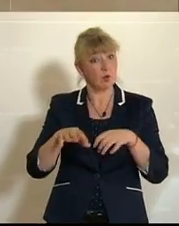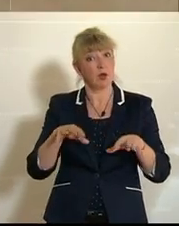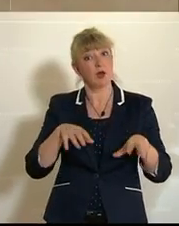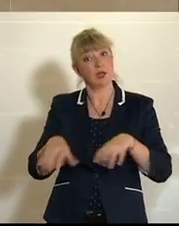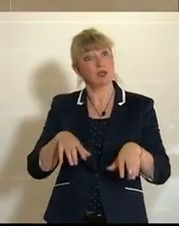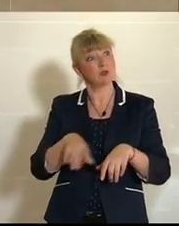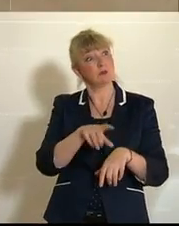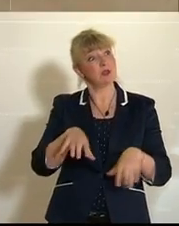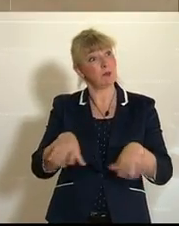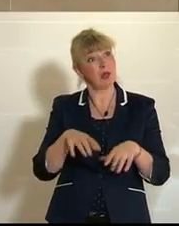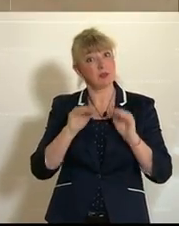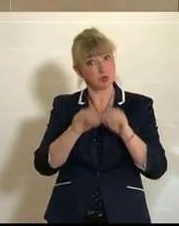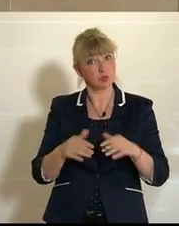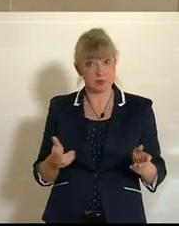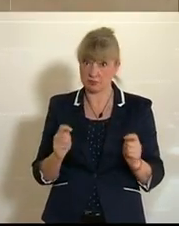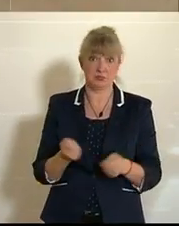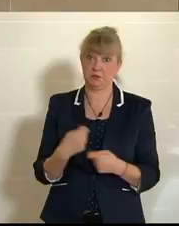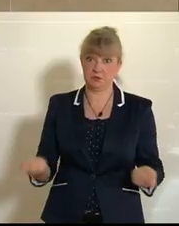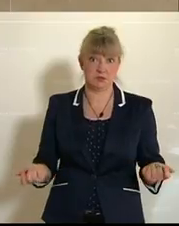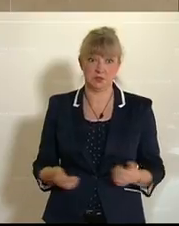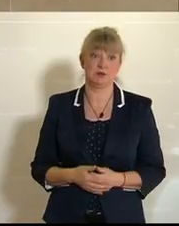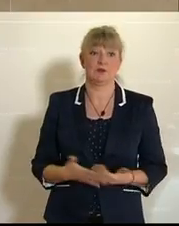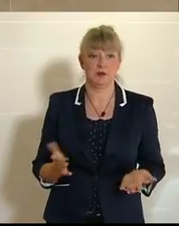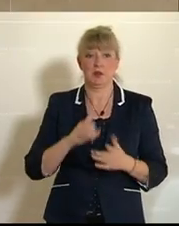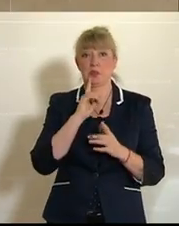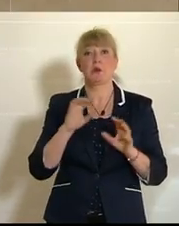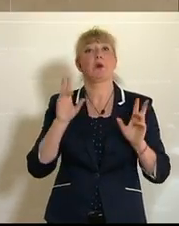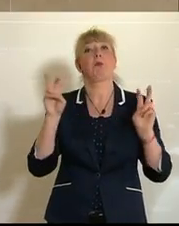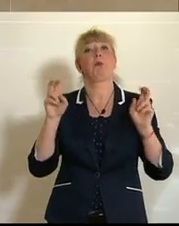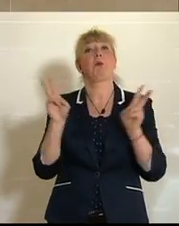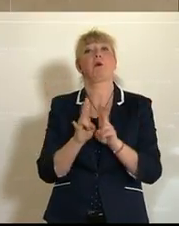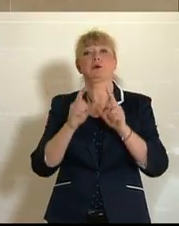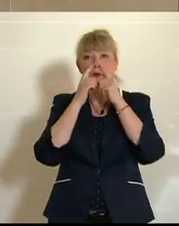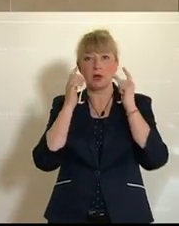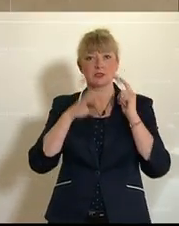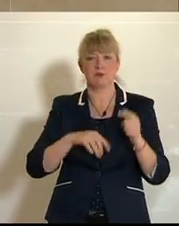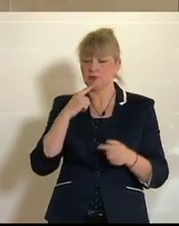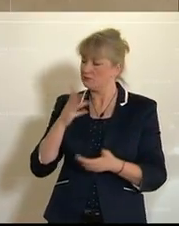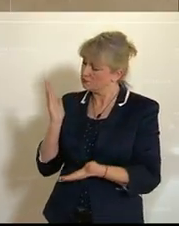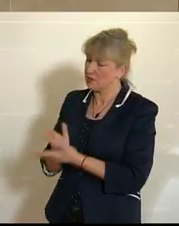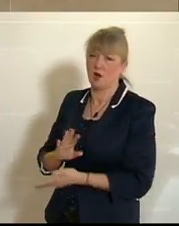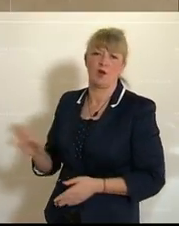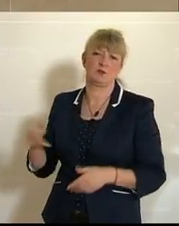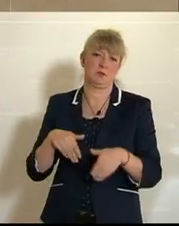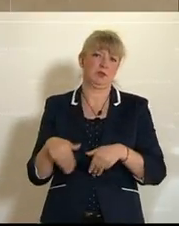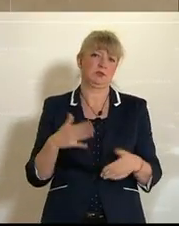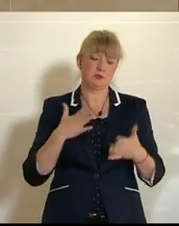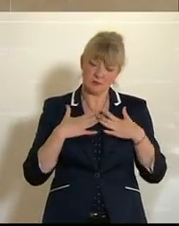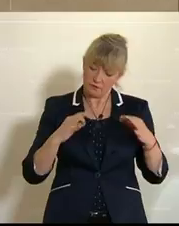Mitarbeiter? Offensichtlich nicht, nur Maskenpflicht. Schluss damit, Herr Minister. Zum Wohle